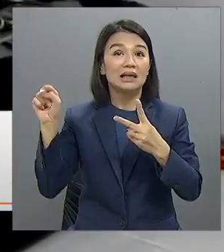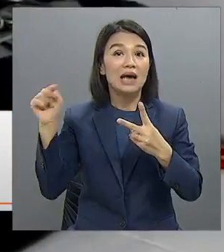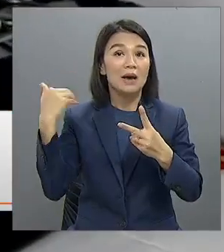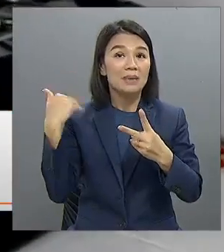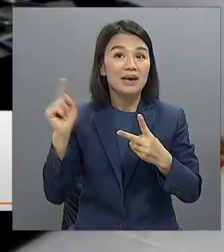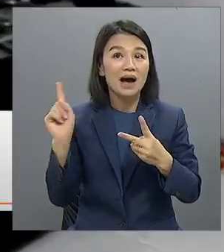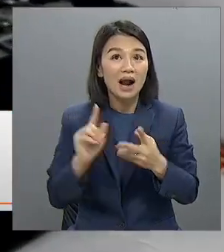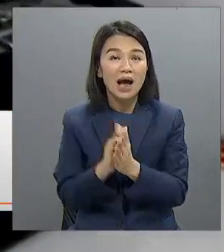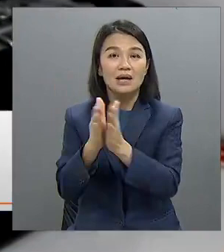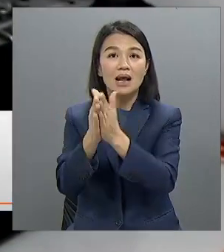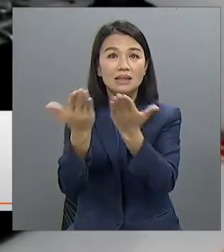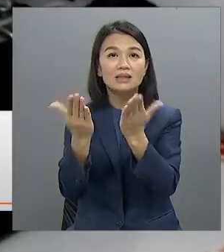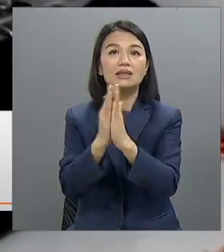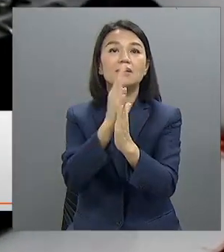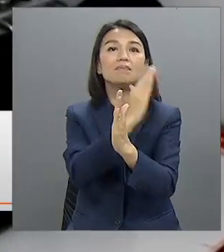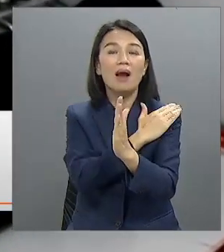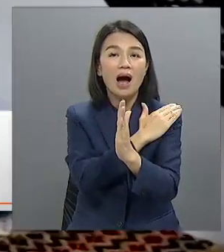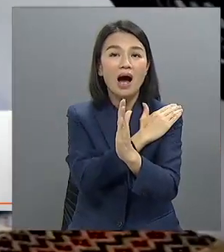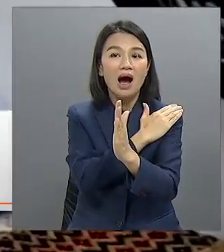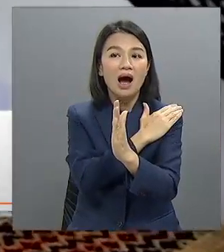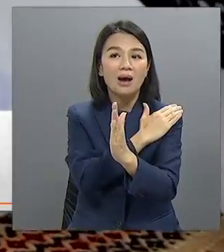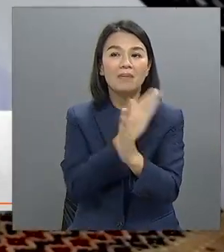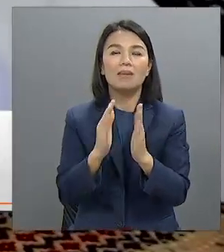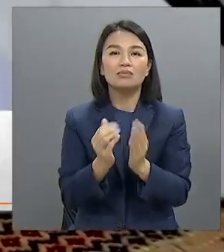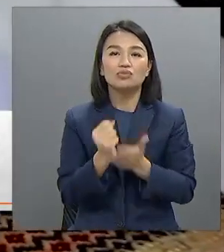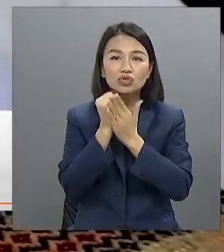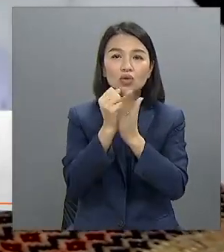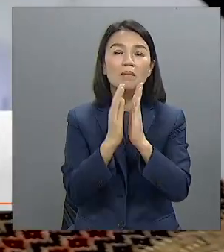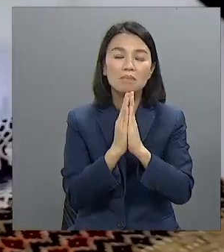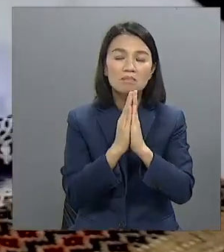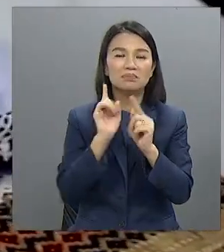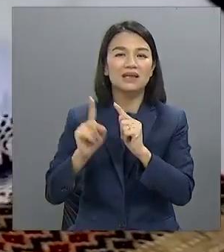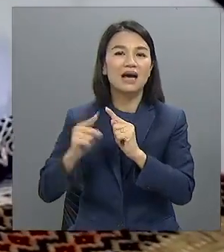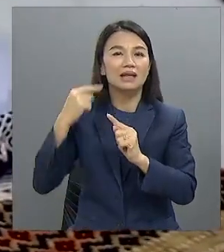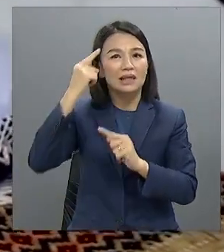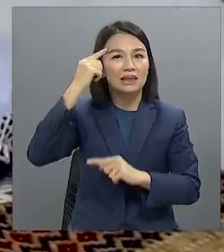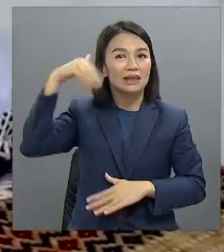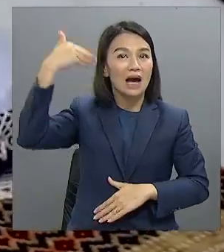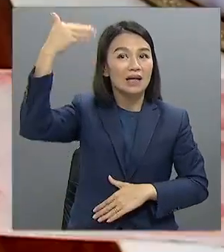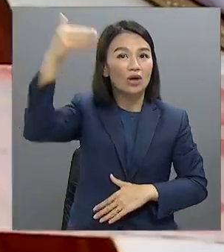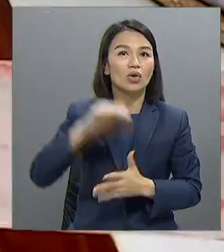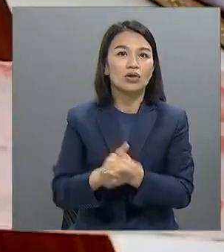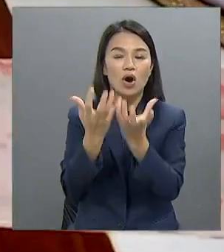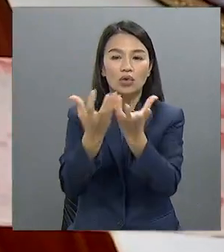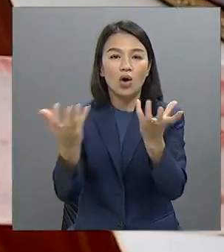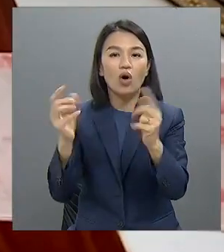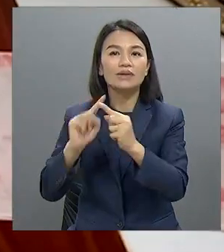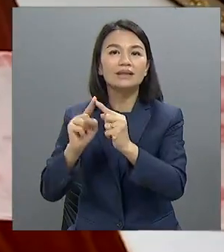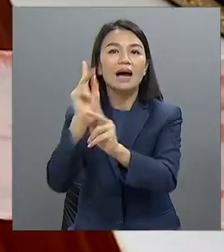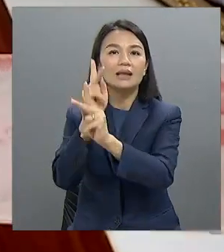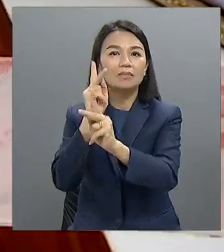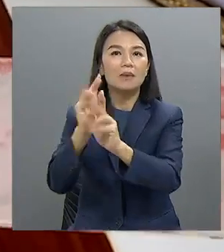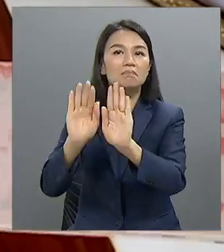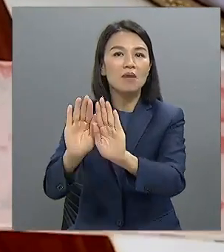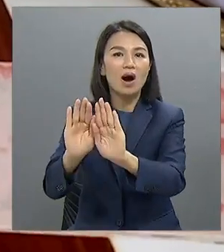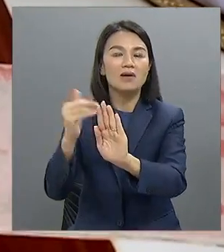สือธรรมะไว้ใช้ในการสวดมนต์ทุกวันซึ่งในอนาคตอาจจะทำเป็นแบบที่เก็บเครื่องมือและอุปกรณ์ต่างๆอีกด้วยนะครับไปฟัง